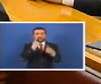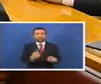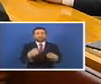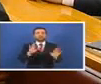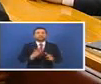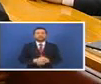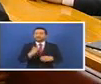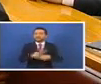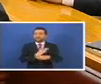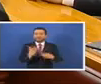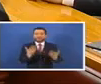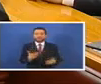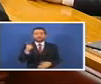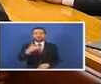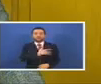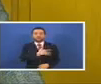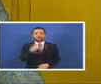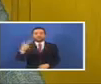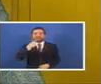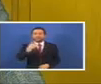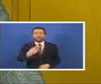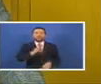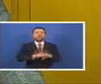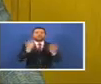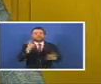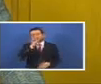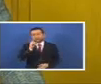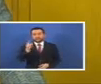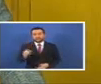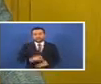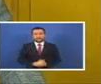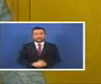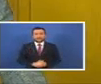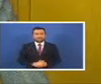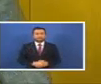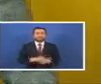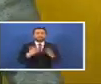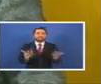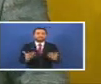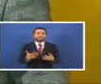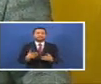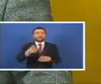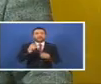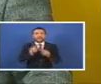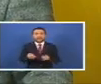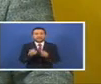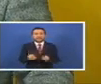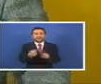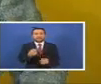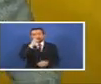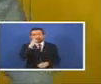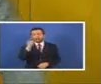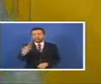göremiyoruz. Niye? Yürekleriyle söylemiyorlar da ondan. Yani ezberletilmiş, bugün